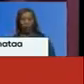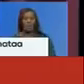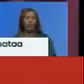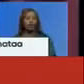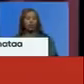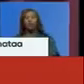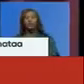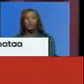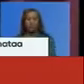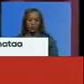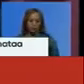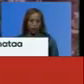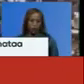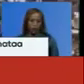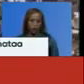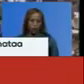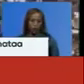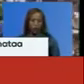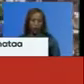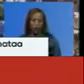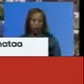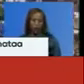እድሉን እሰጣለሁ።